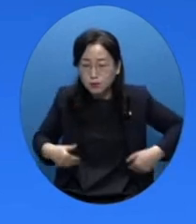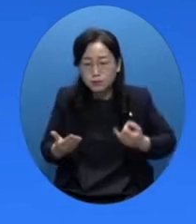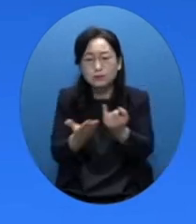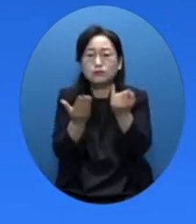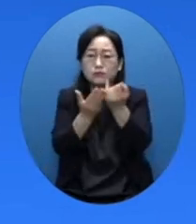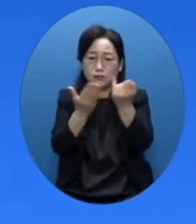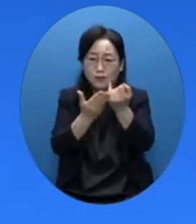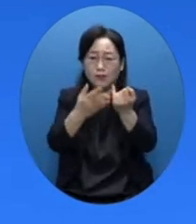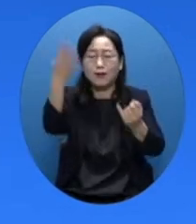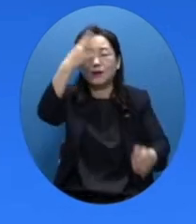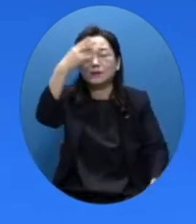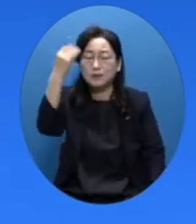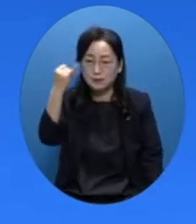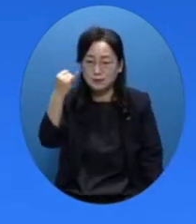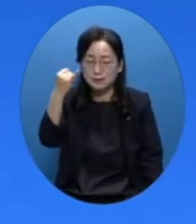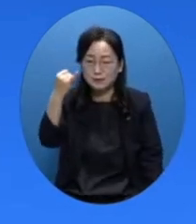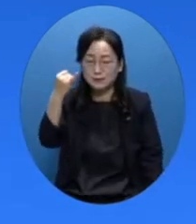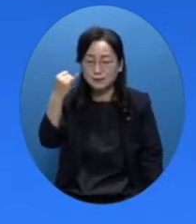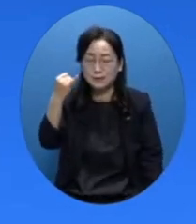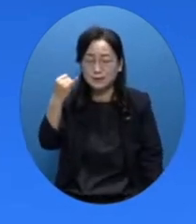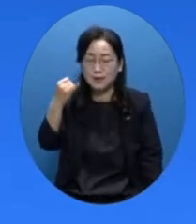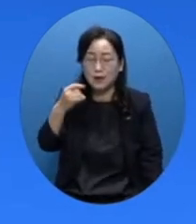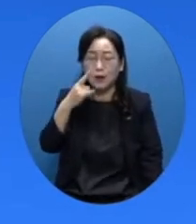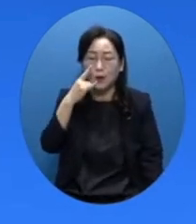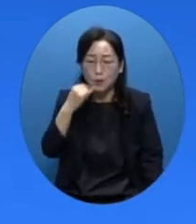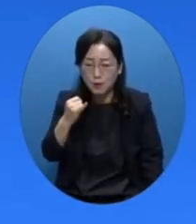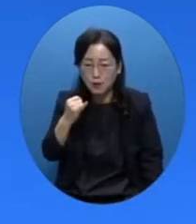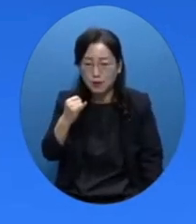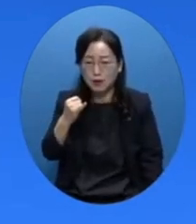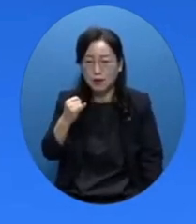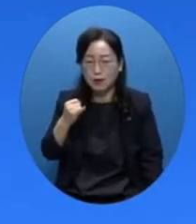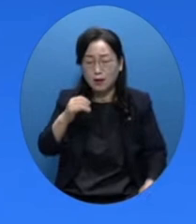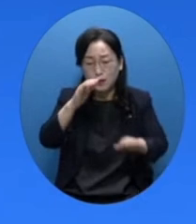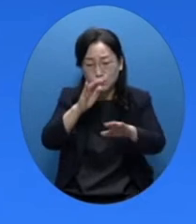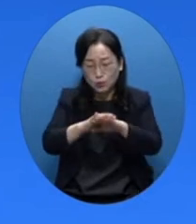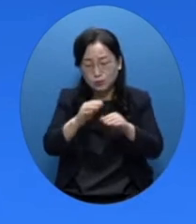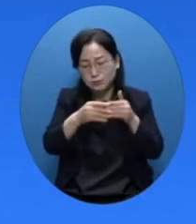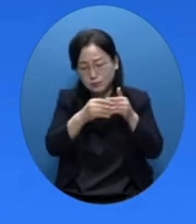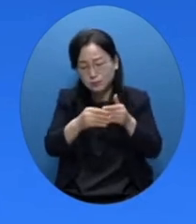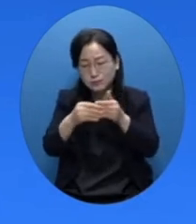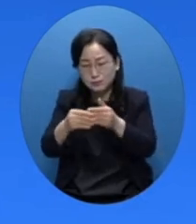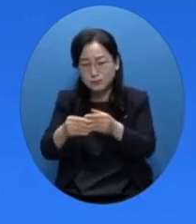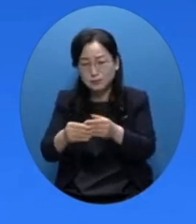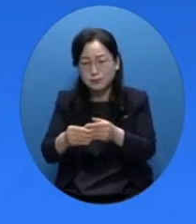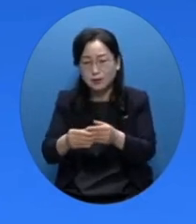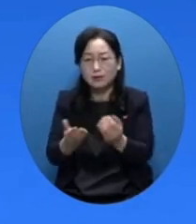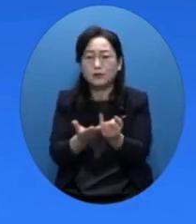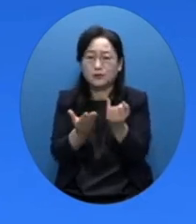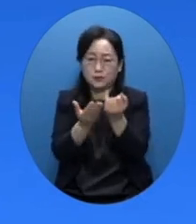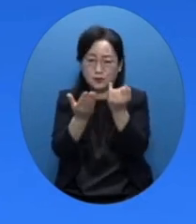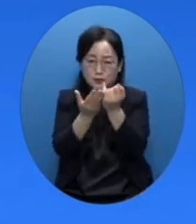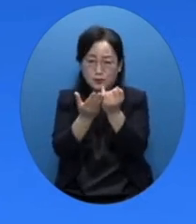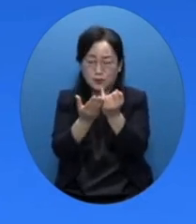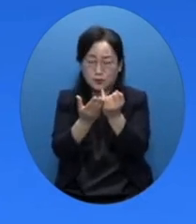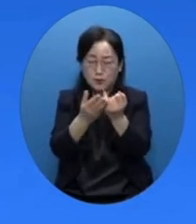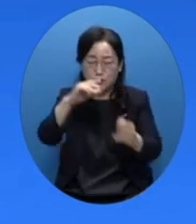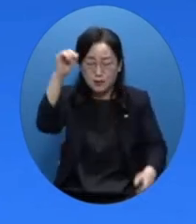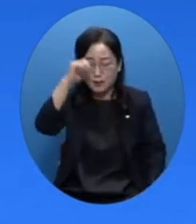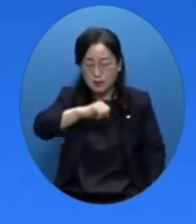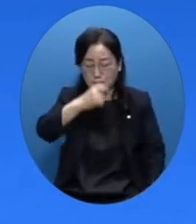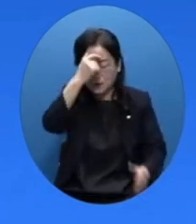할머니 등에서 어머니 등 해서 잘랐던 그가 새벽기도의 힘을 얻고 자라나서